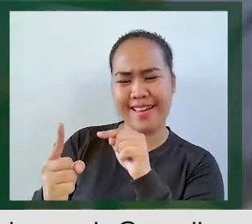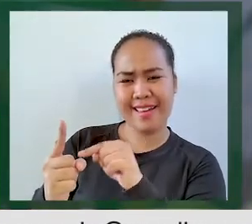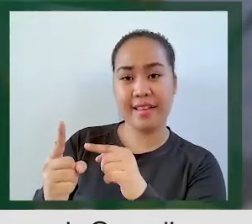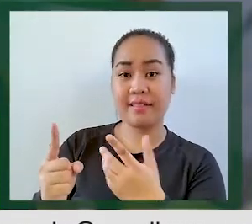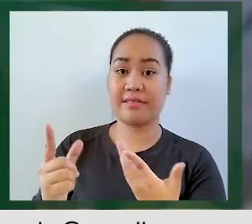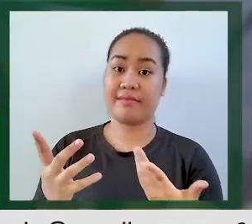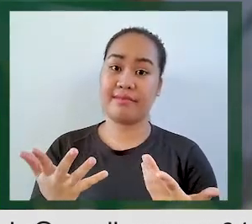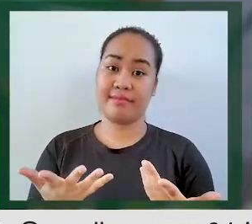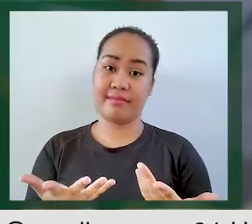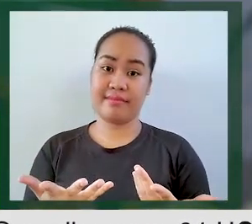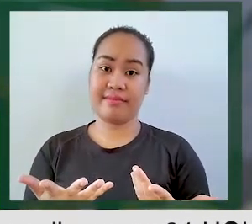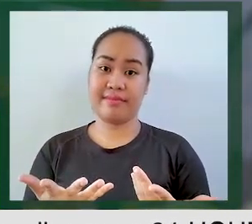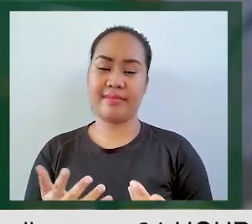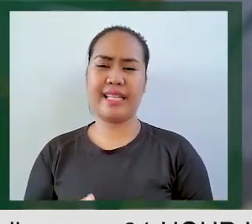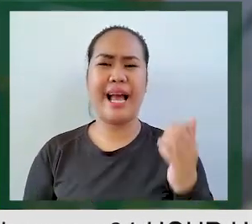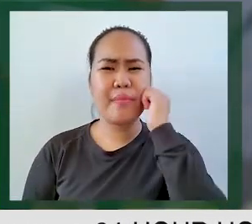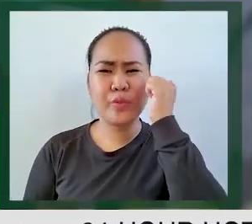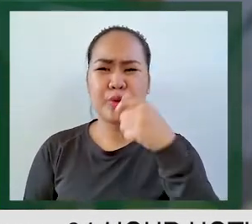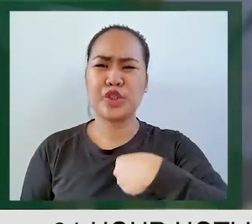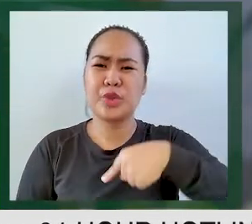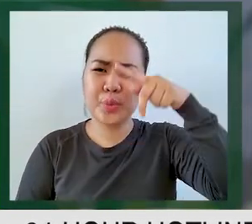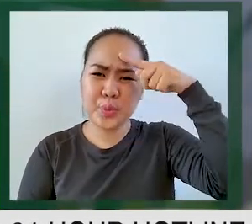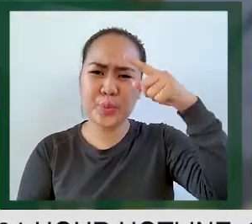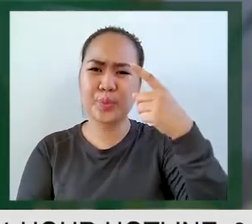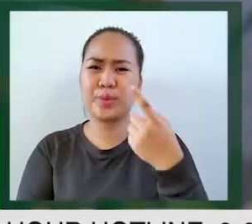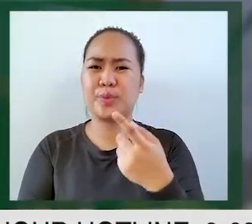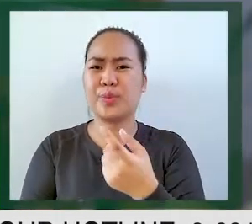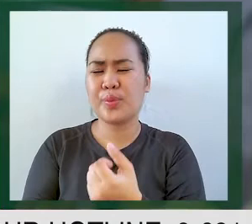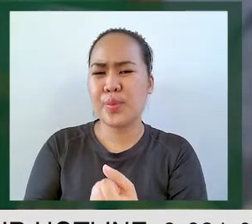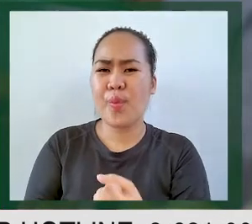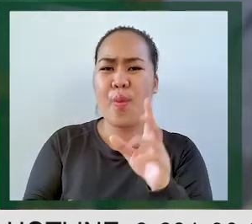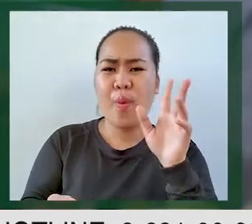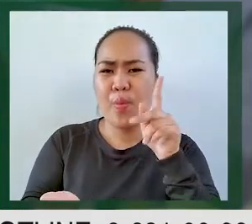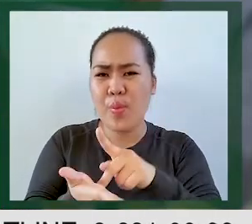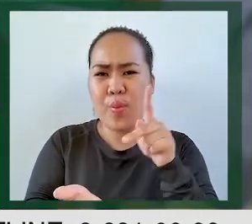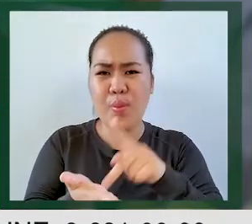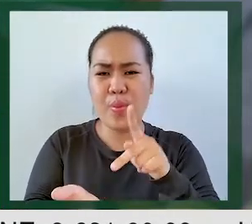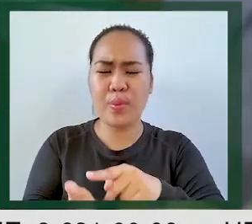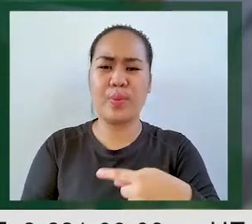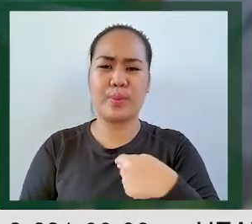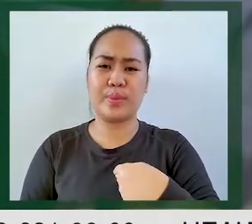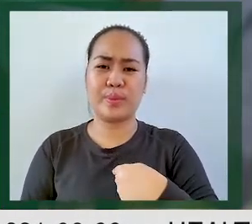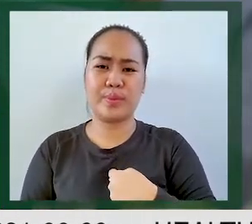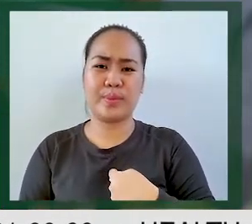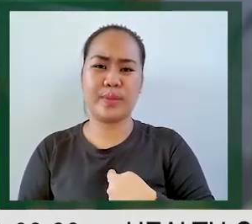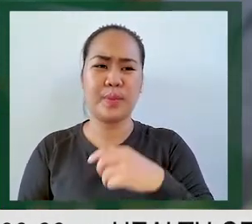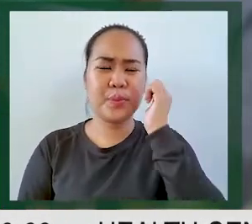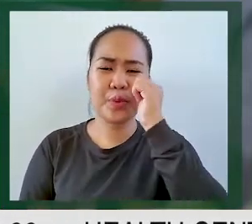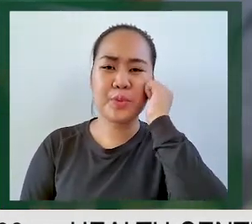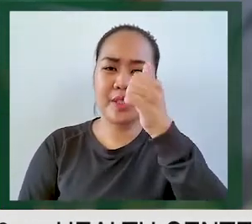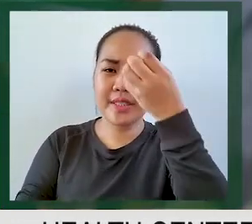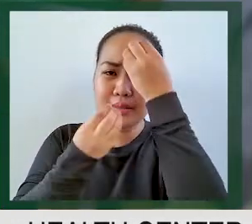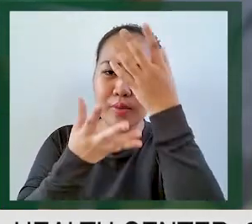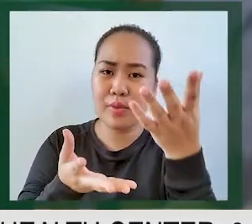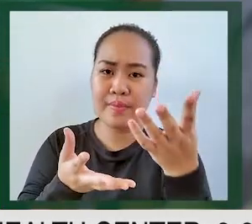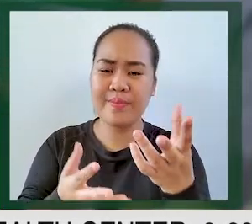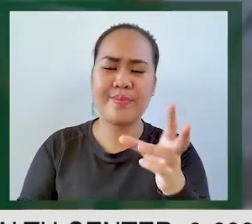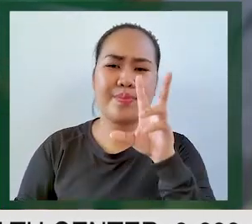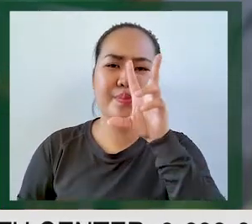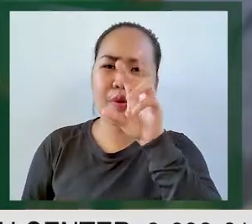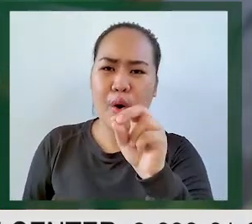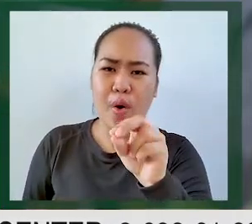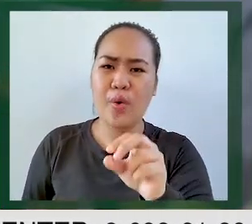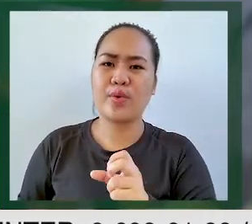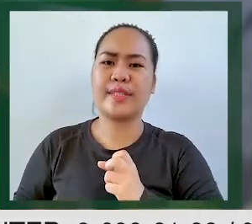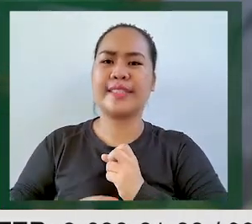sa ating mga katrabaho, no? Dahil ang mga katrabaho natin hindi natin alam din ang kanilang selan or